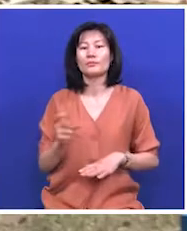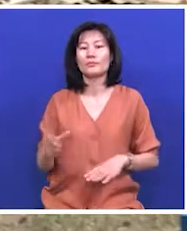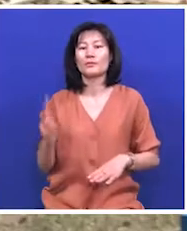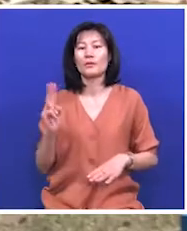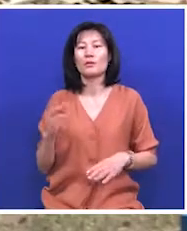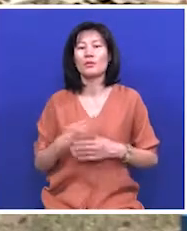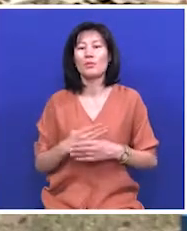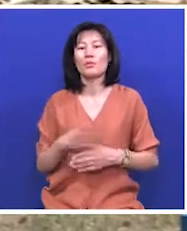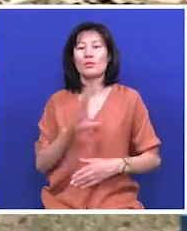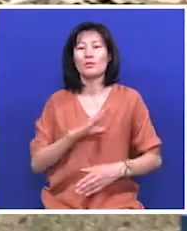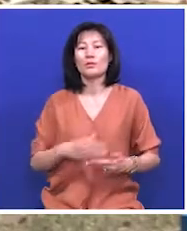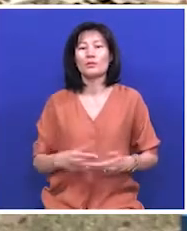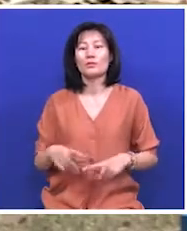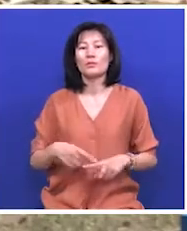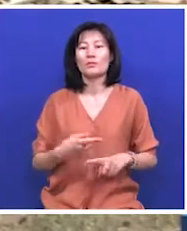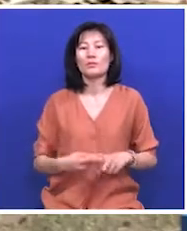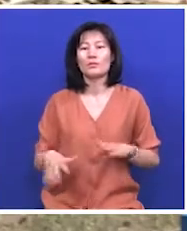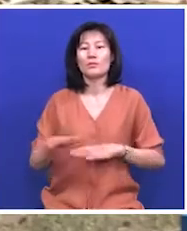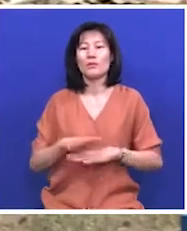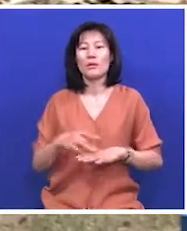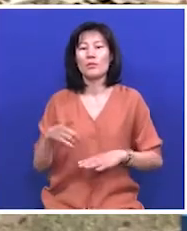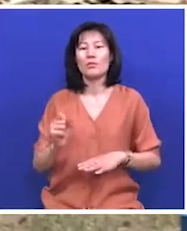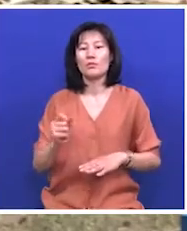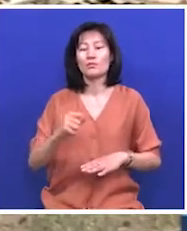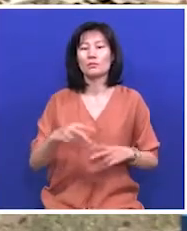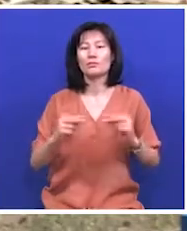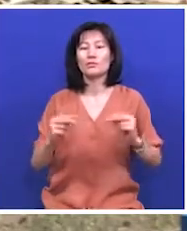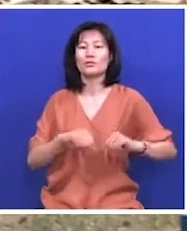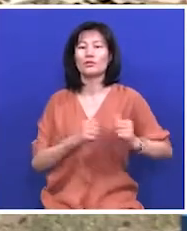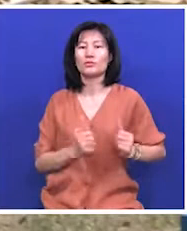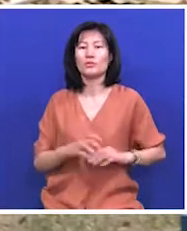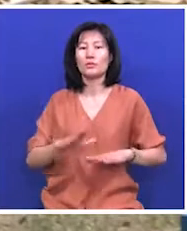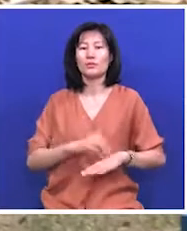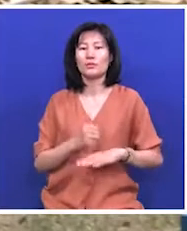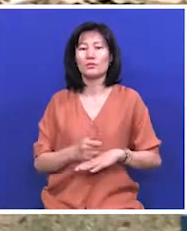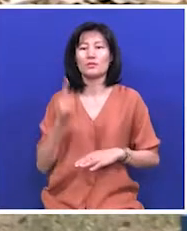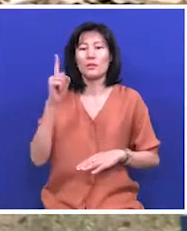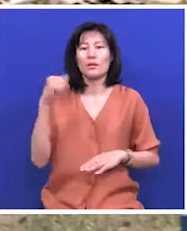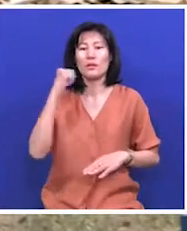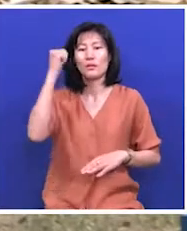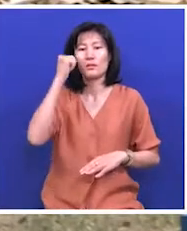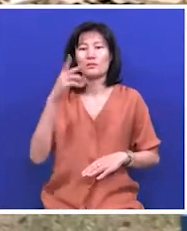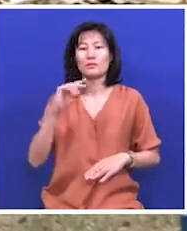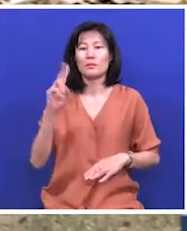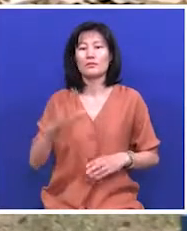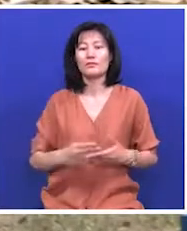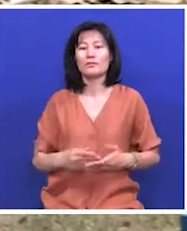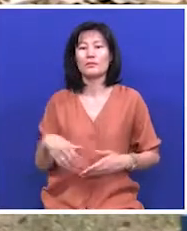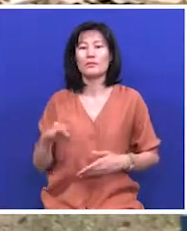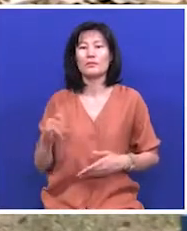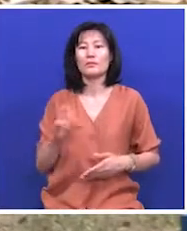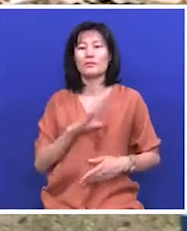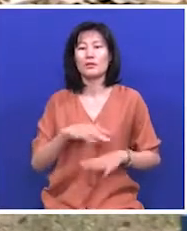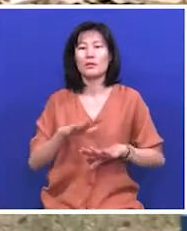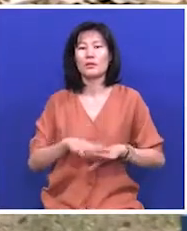халық қолдамаса, кім көмектеседі бізге? Осы кісілердің бәріне ораза айында шын жүректен жақсылығым, Алланың ризашылығын тілеймін.